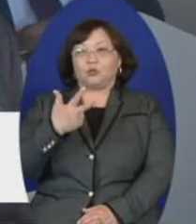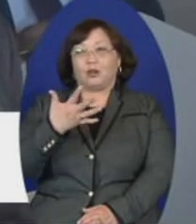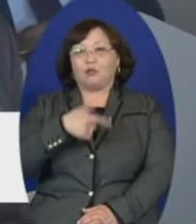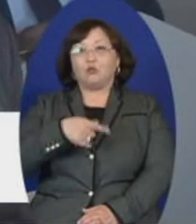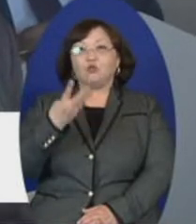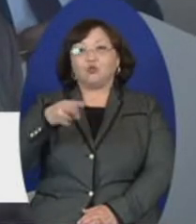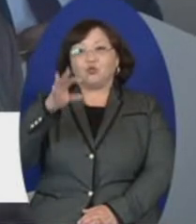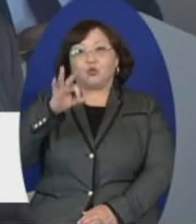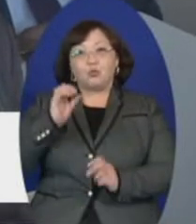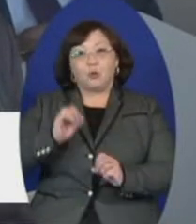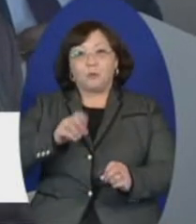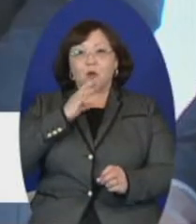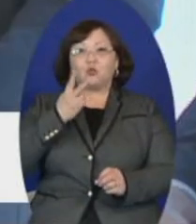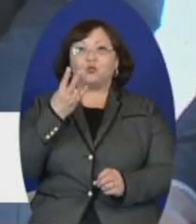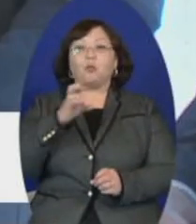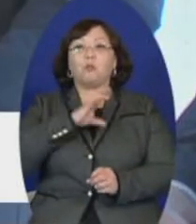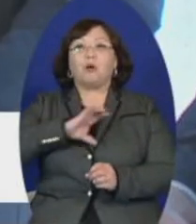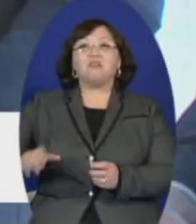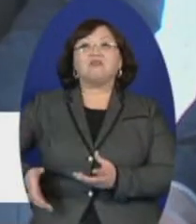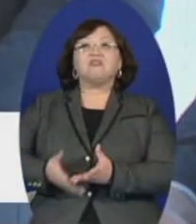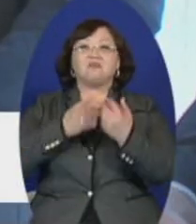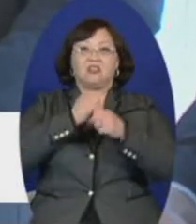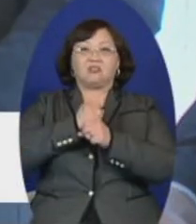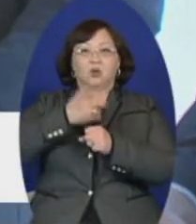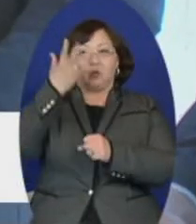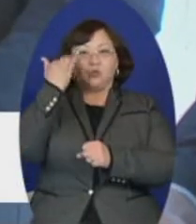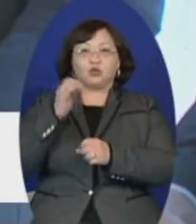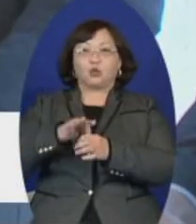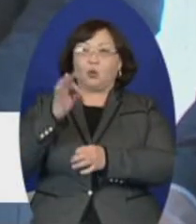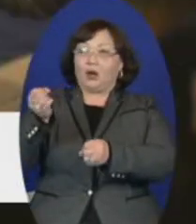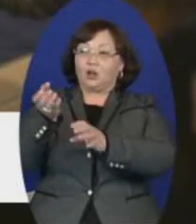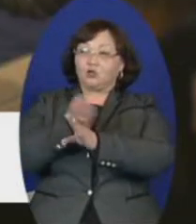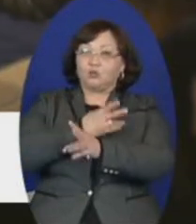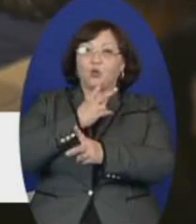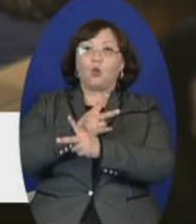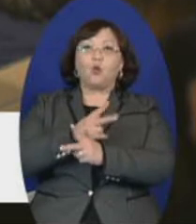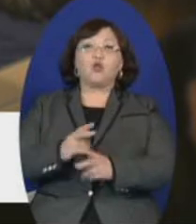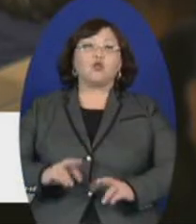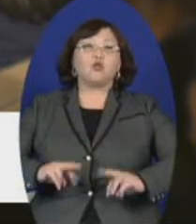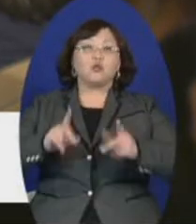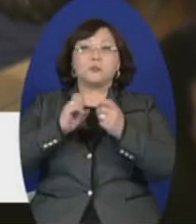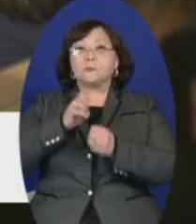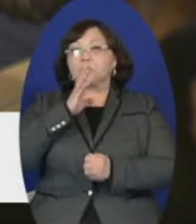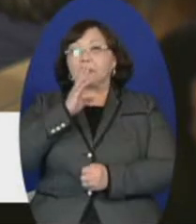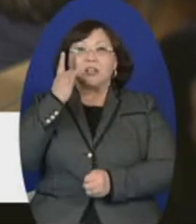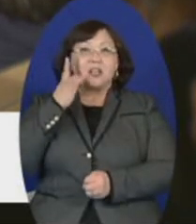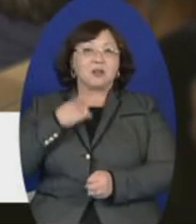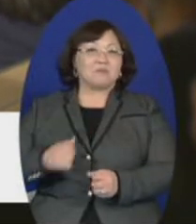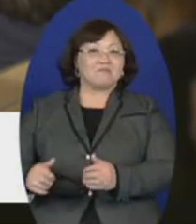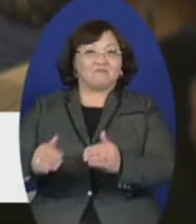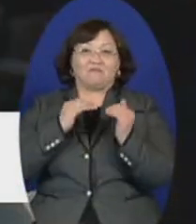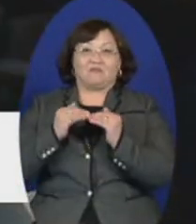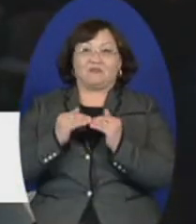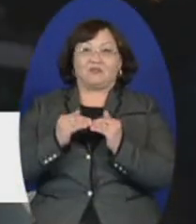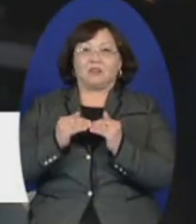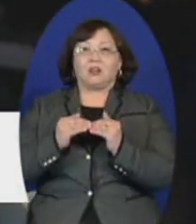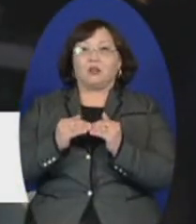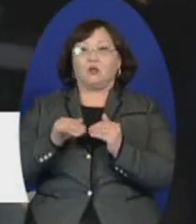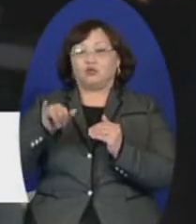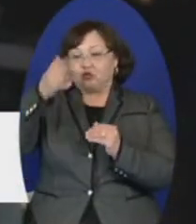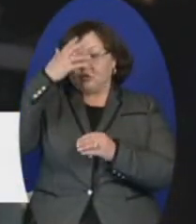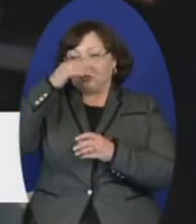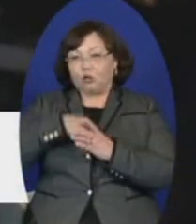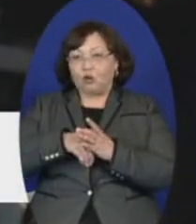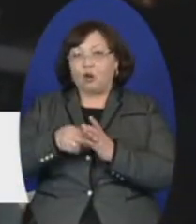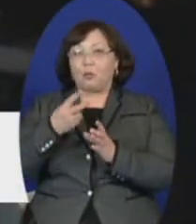гэлээ. Ирэх сонгуулиас өмнө хуулинд өөрчлөлт оруулахаар ажиллаж байгааг мэдээлсэн. Харин гендерийн эрх тэгш байдлын тухай хууль 2011 онд